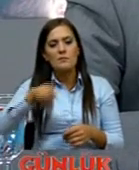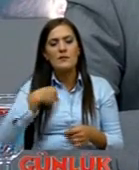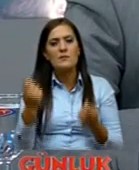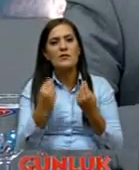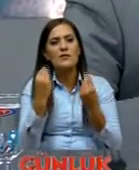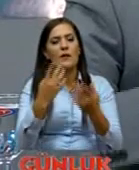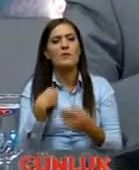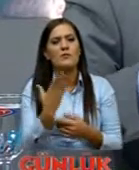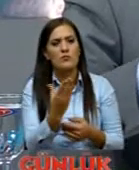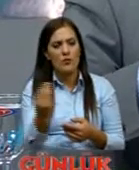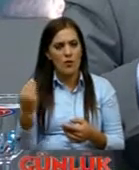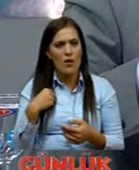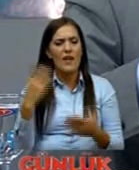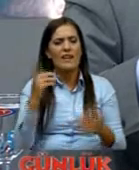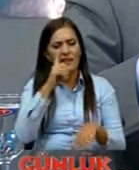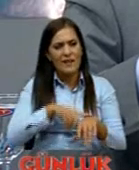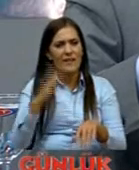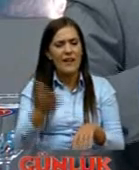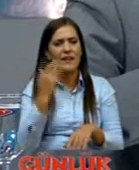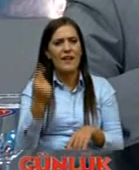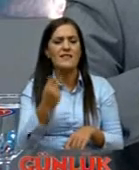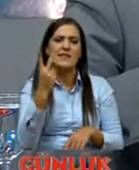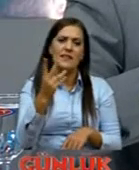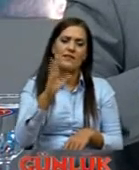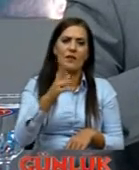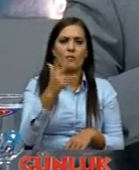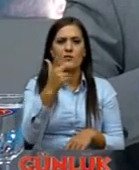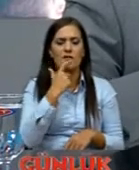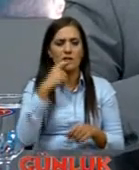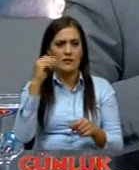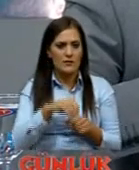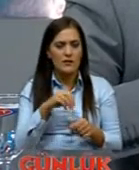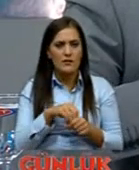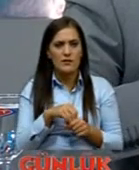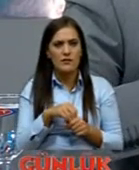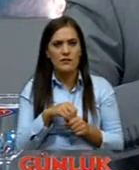işverenlerimizin birçoğu, inanın, en az 2 veya 3 yılda